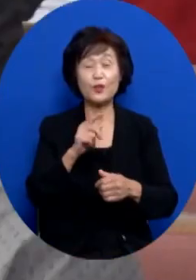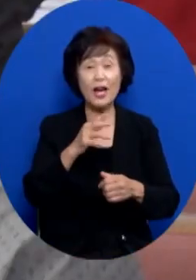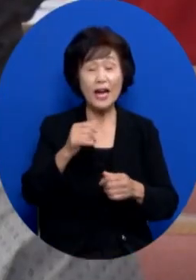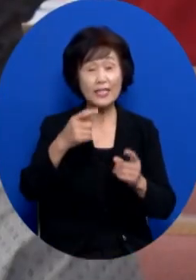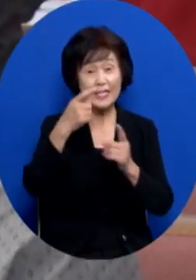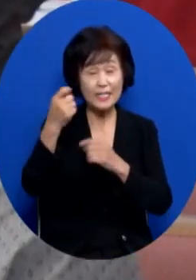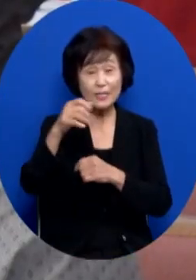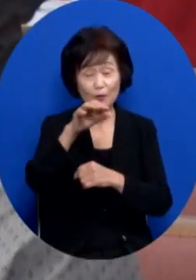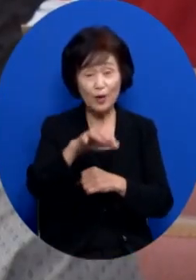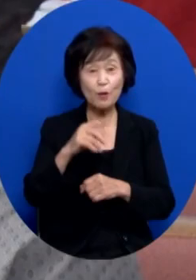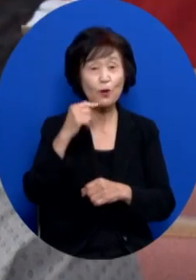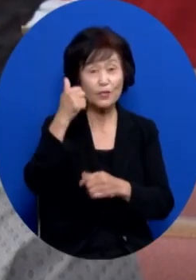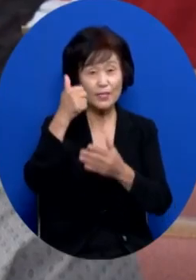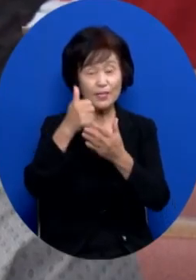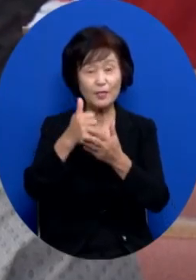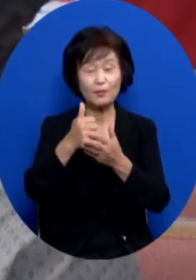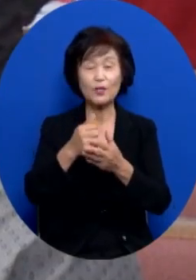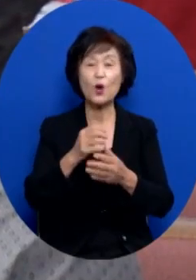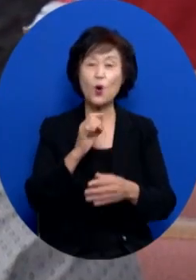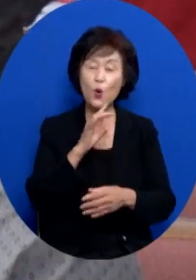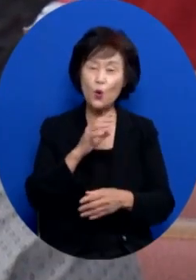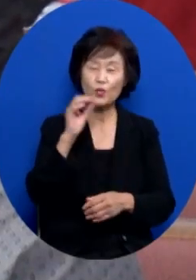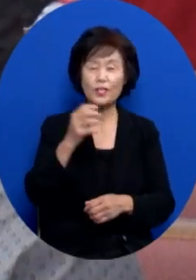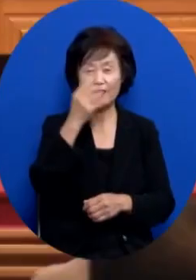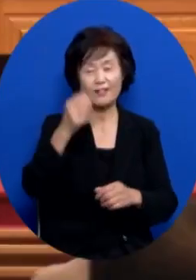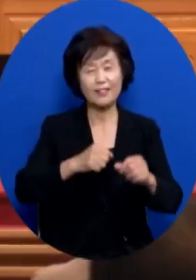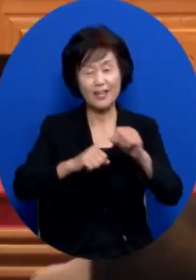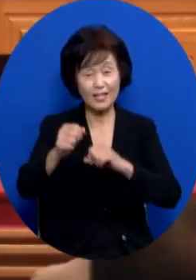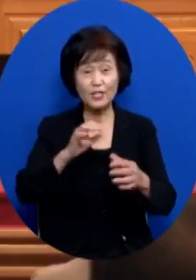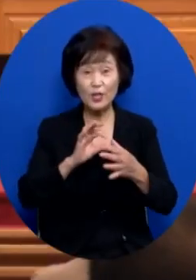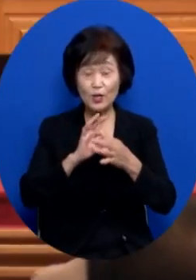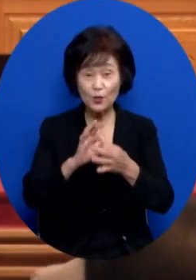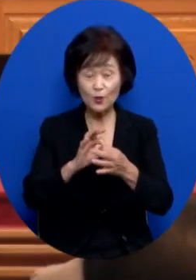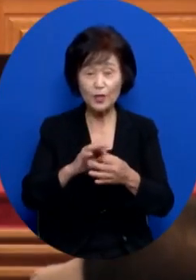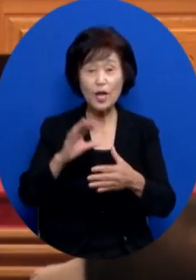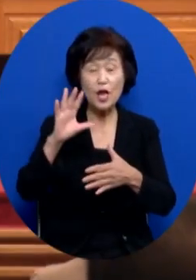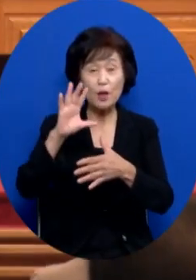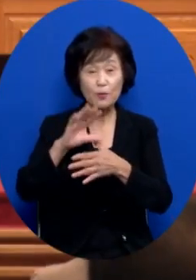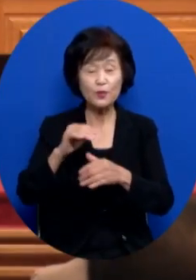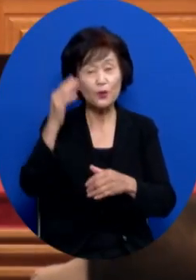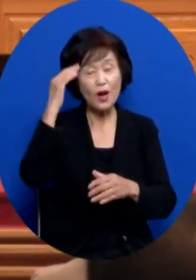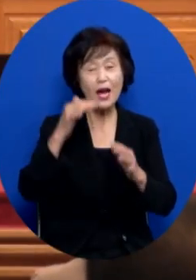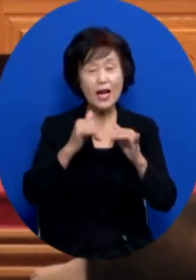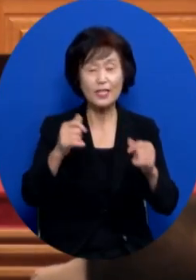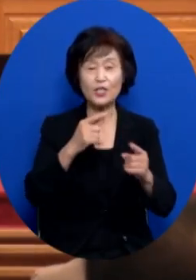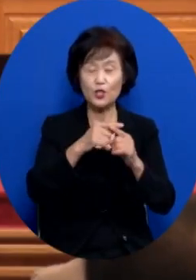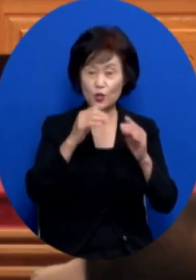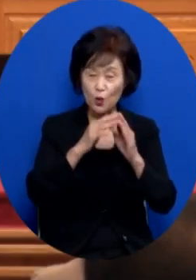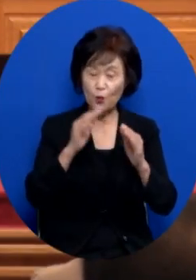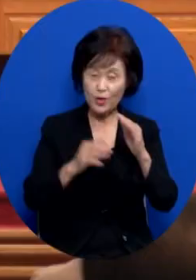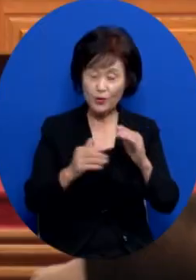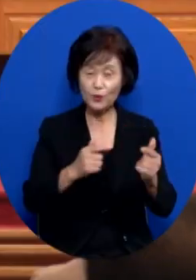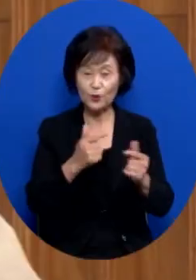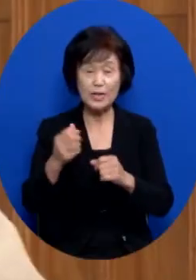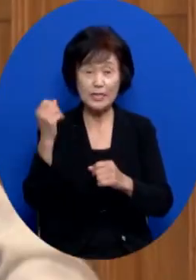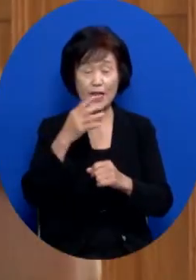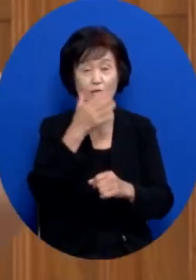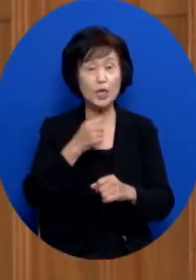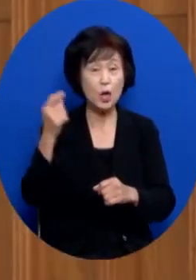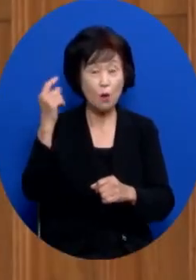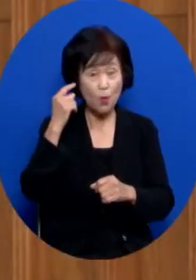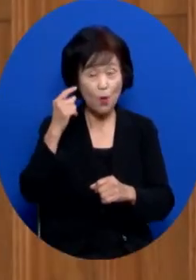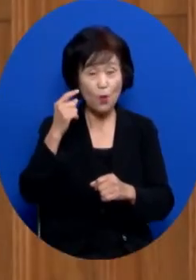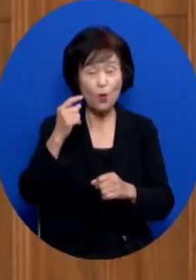준비위원장 장재웅 목사는 오직 성령의 역사를 통해 미주 한인교회와 성도들이 다시 복음과 구원으로 희망을